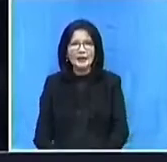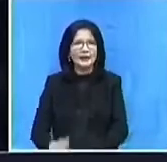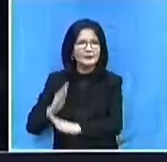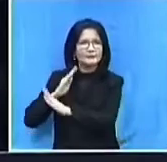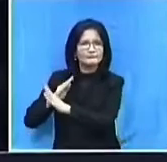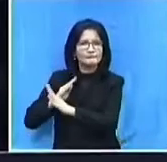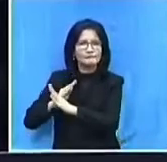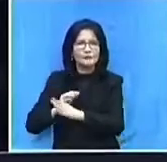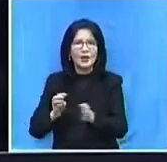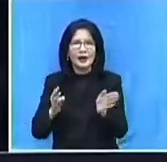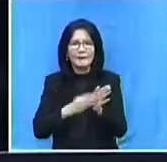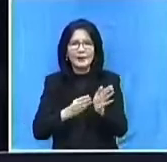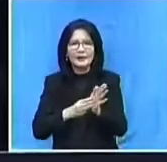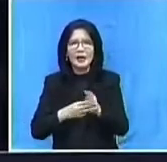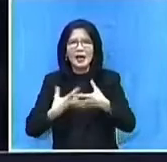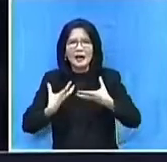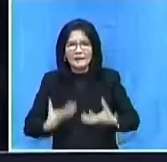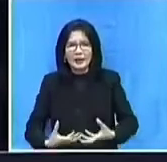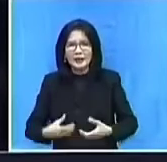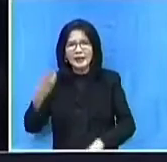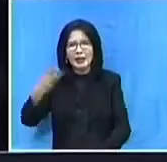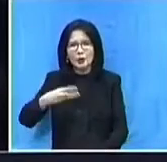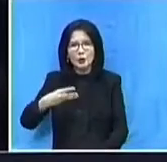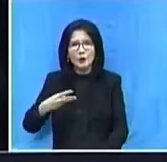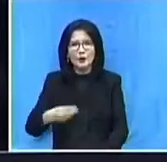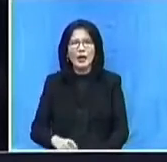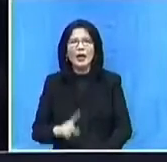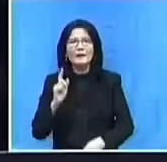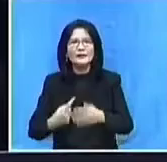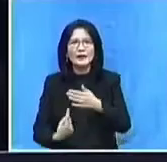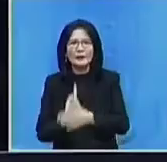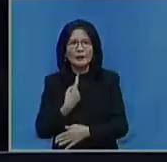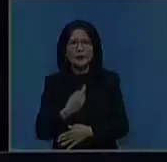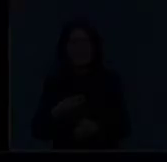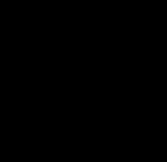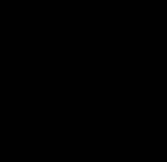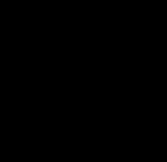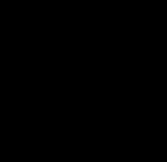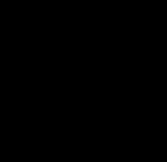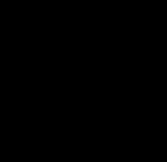global yang dapat menciptakan bentuk neokolonialisme